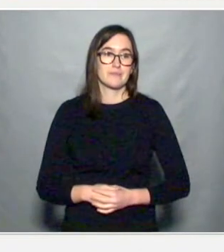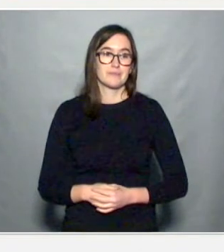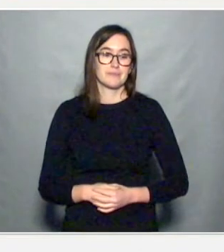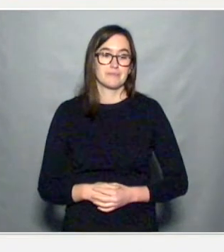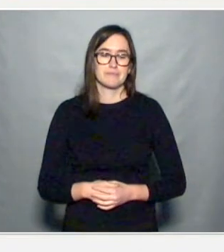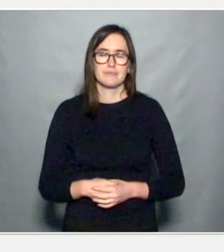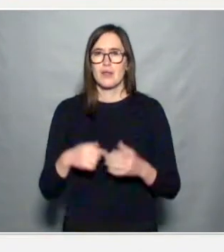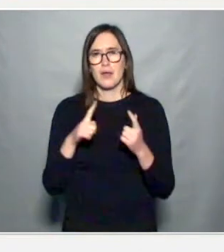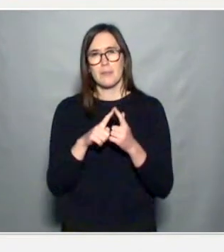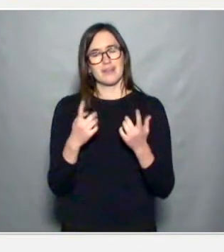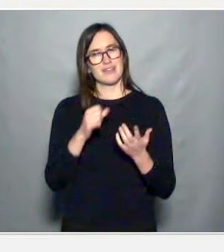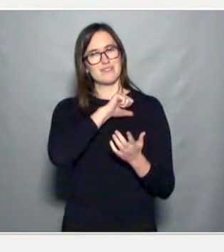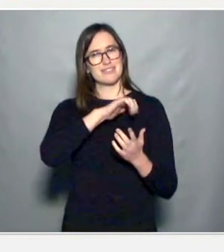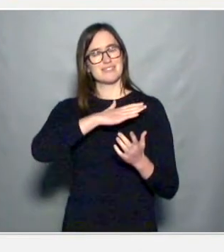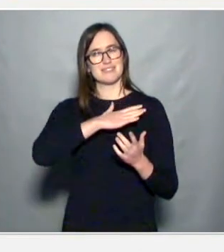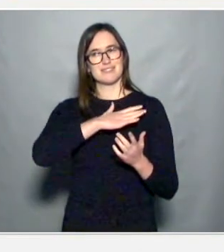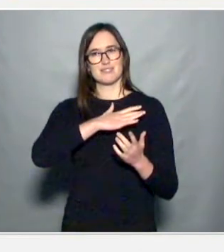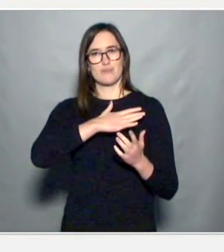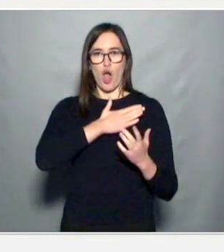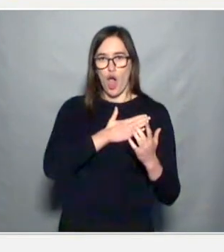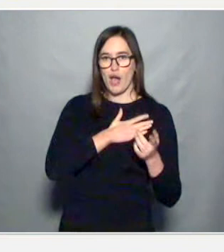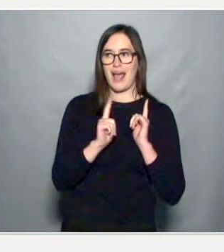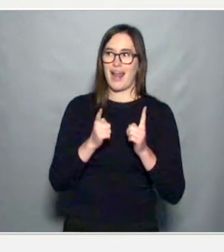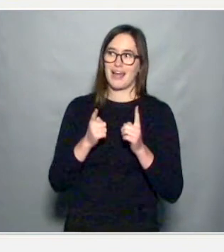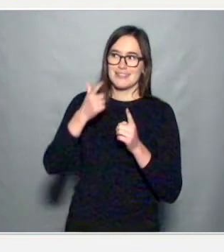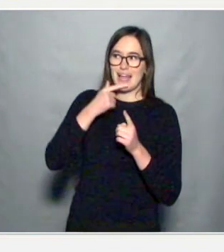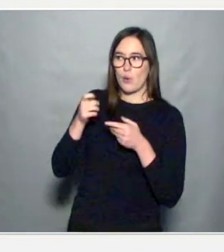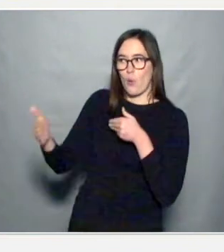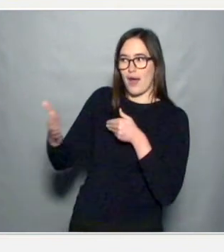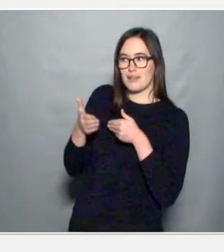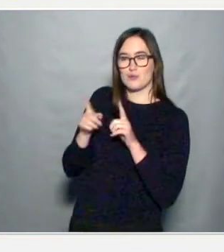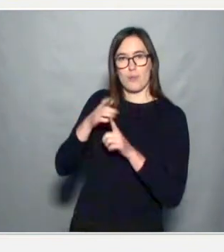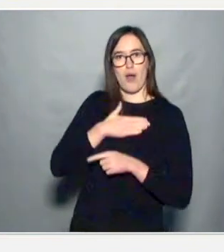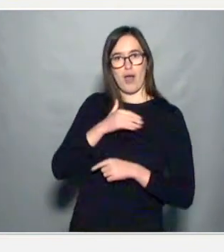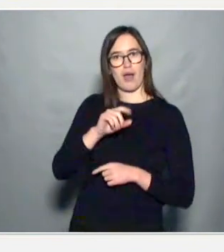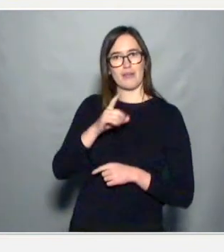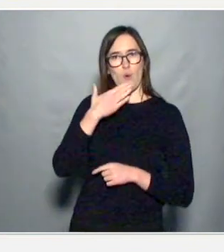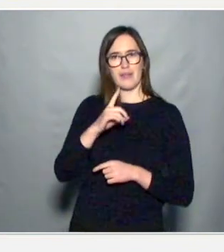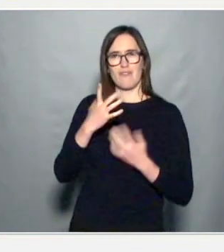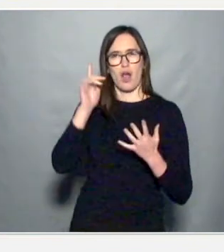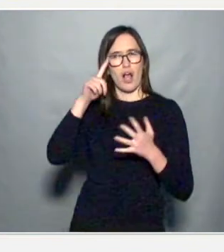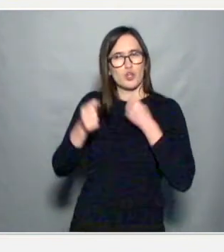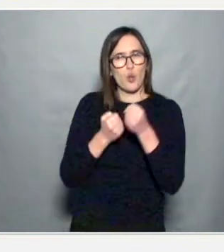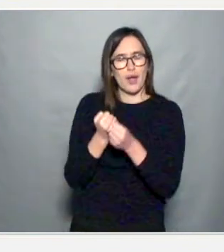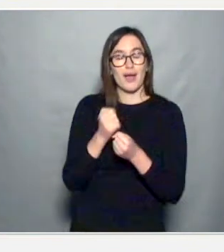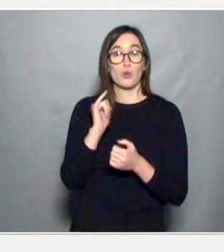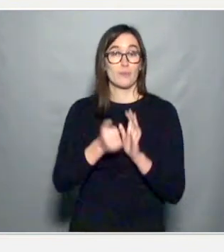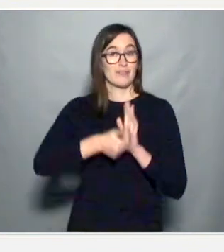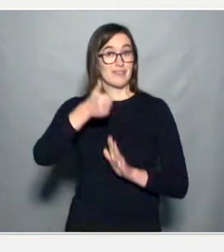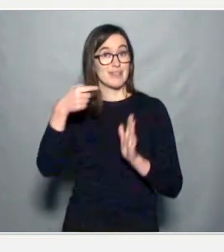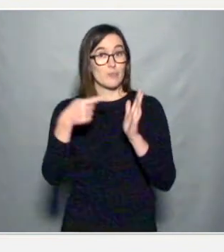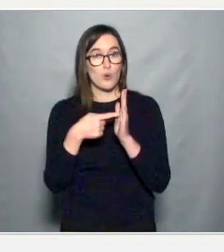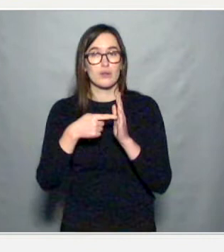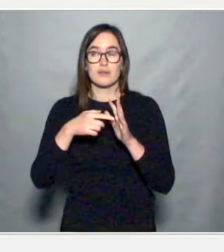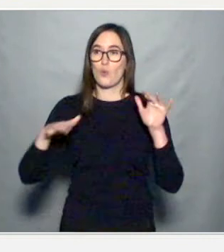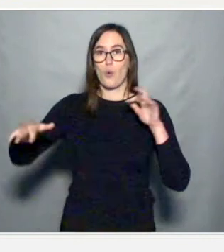Vad kan man göra då om man lever med eller nära någon med ADHD? Här framförallt, jag brukar säga att en jätteviktig punkt är att